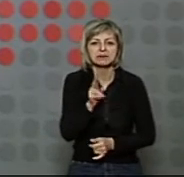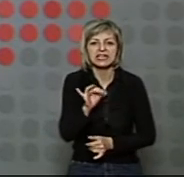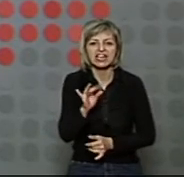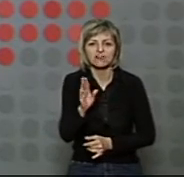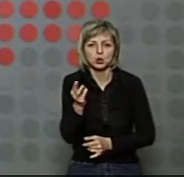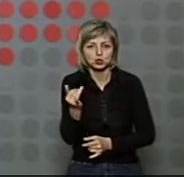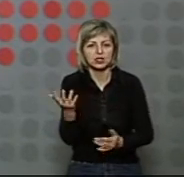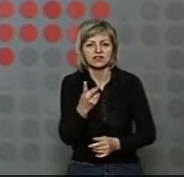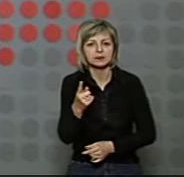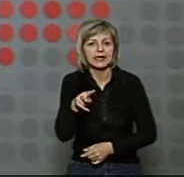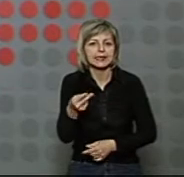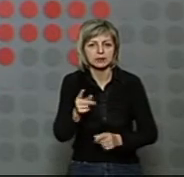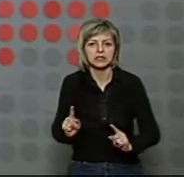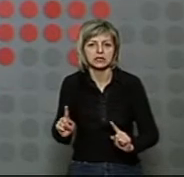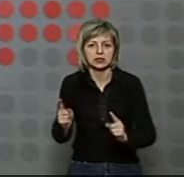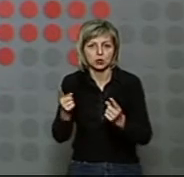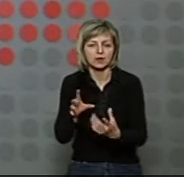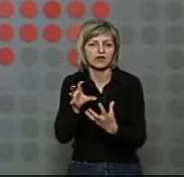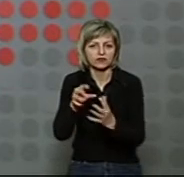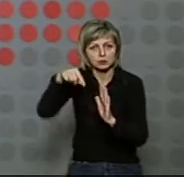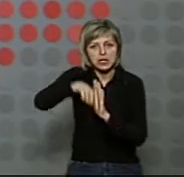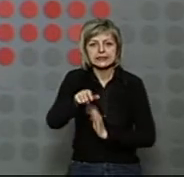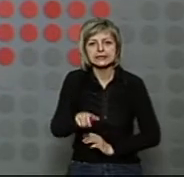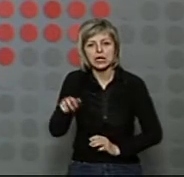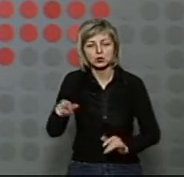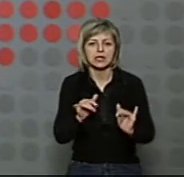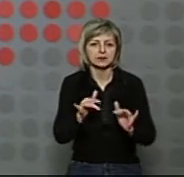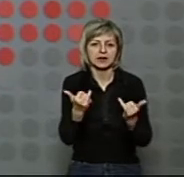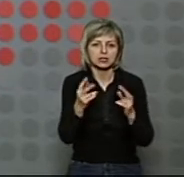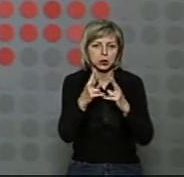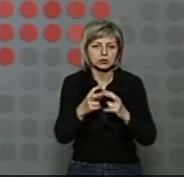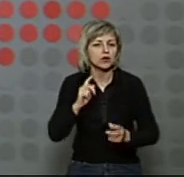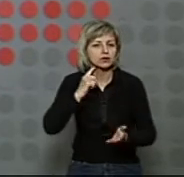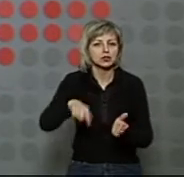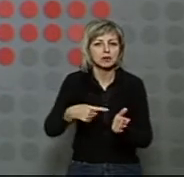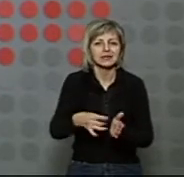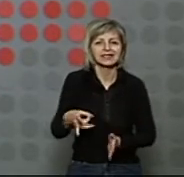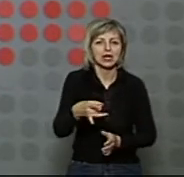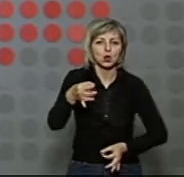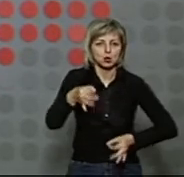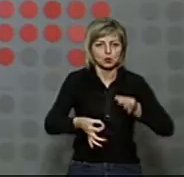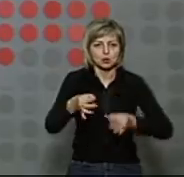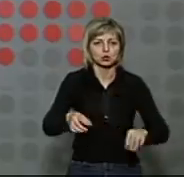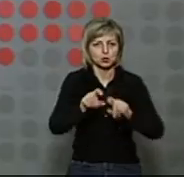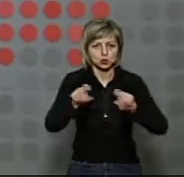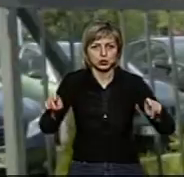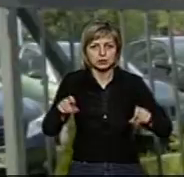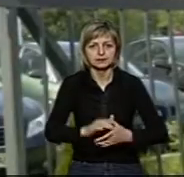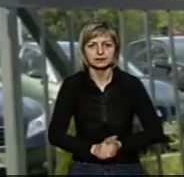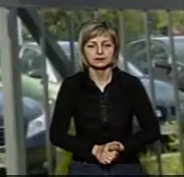21 липня захопив автобус із заручниками. Справу розглядають у Луцькому міськрайонному суді. Докладніше у